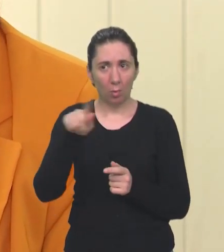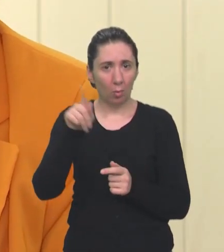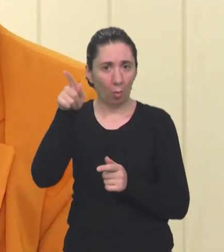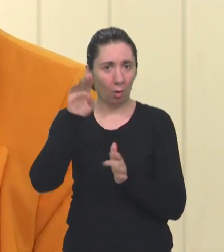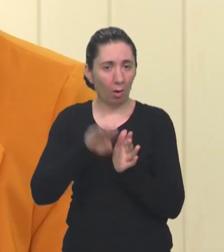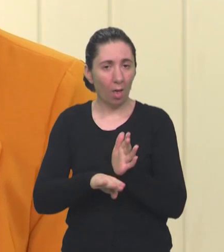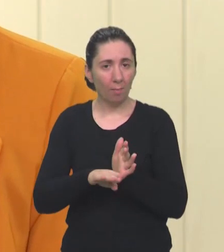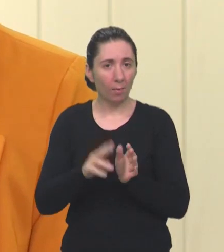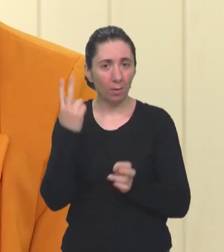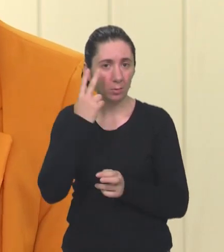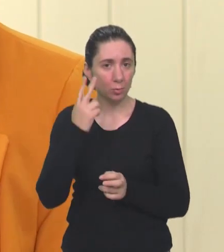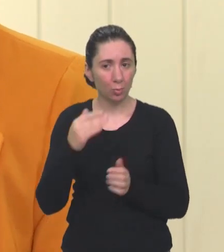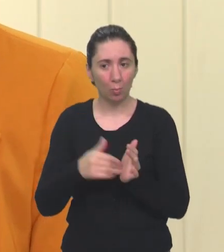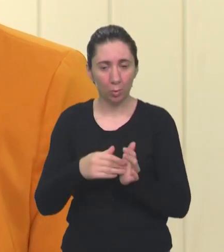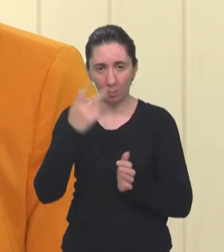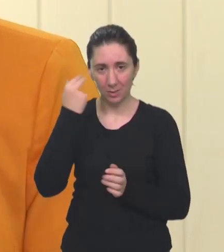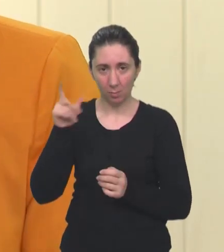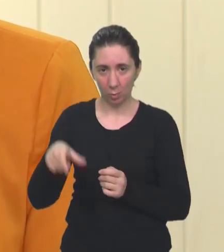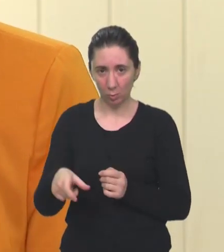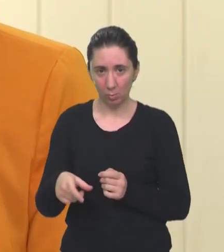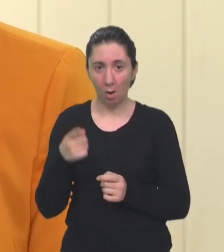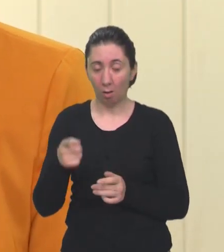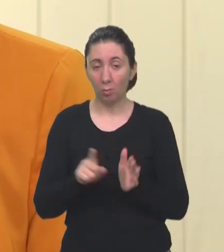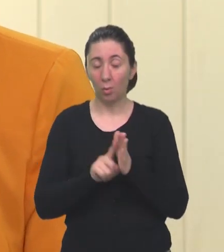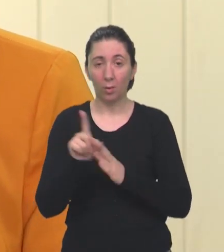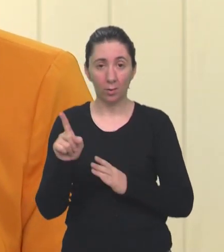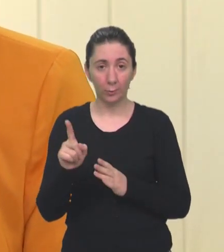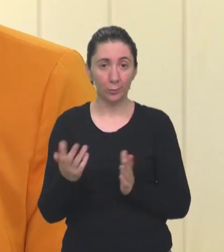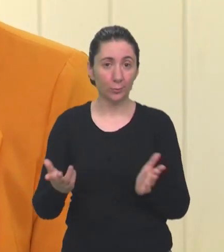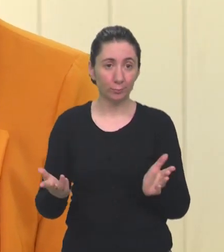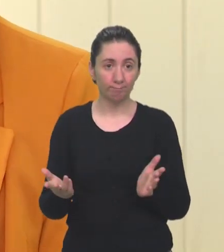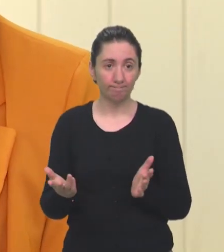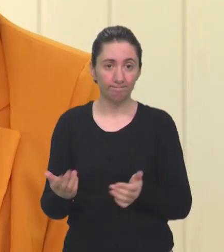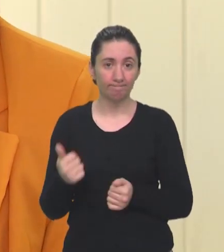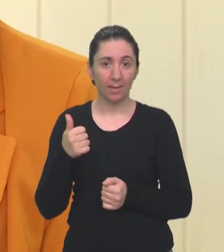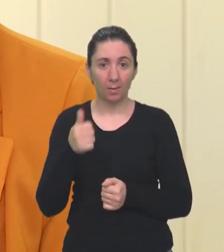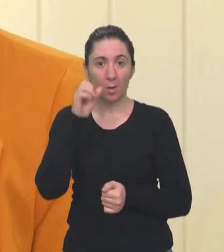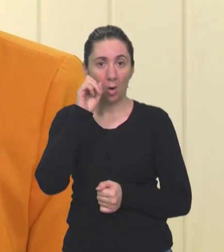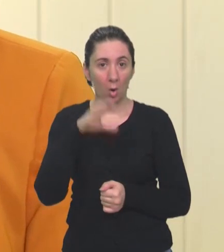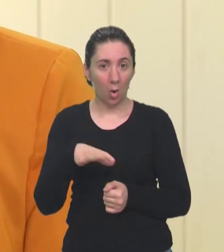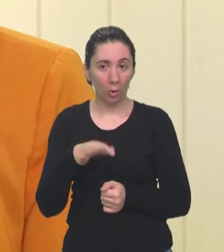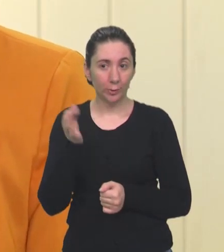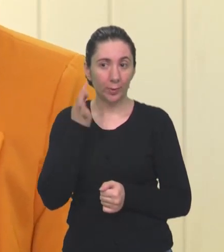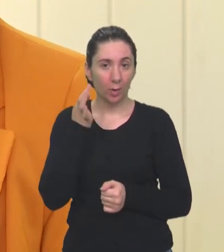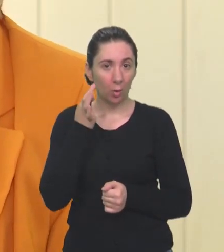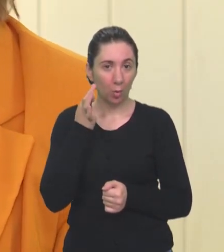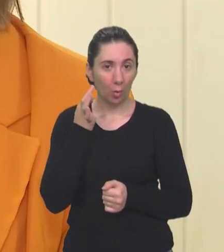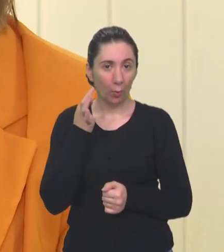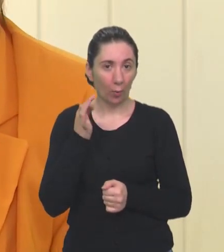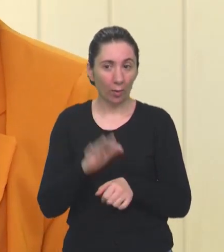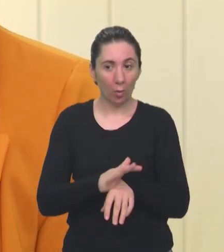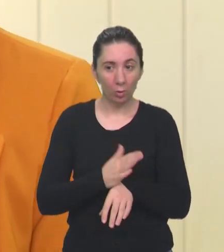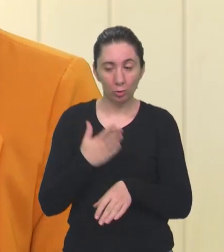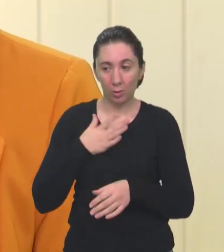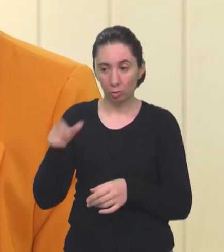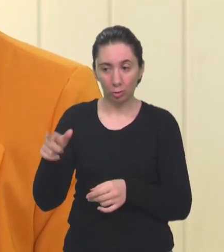najmanje razumiju potrebu slijepe osobe, što je u konačnici rezultira sa nekakvim ono, baš jednim lošim, gorkim osjećajem koji ostaje kod naših